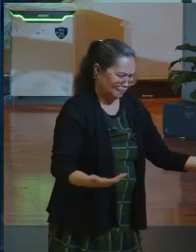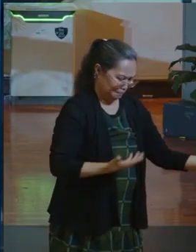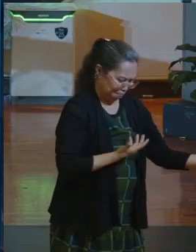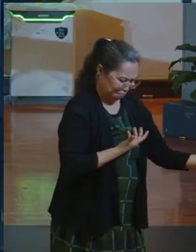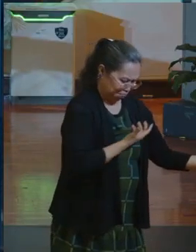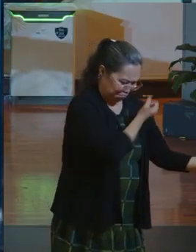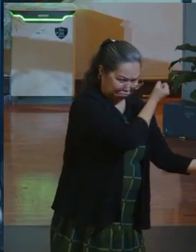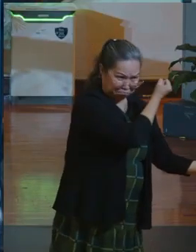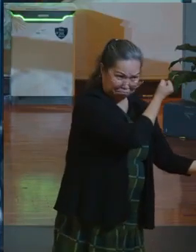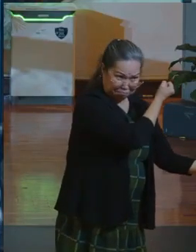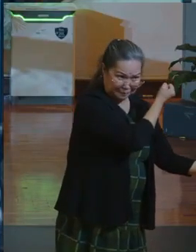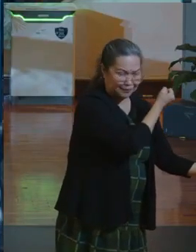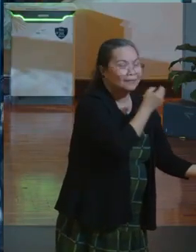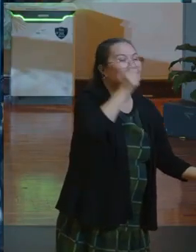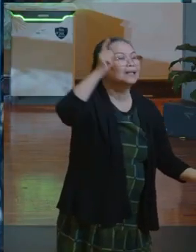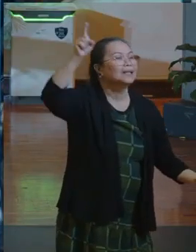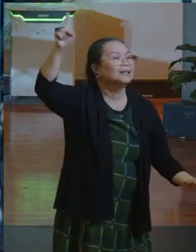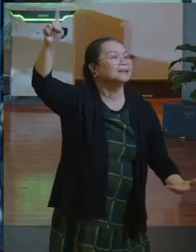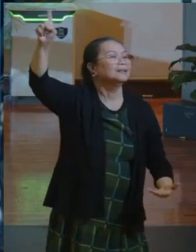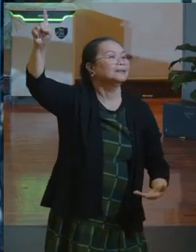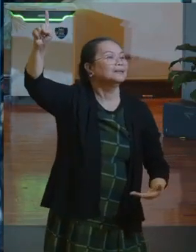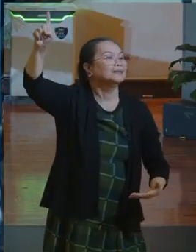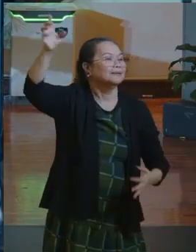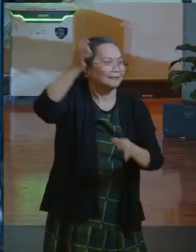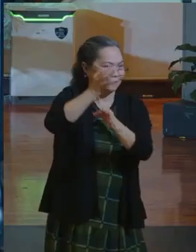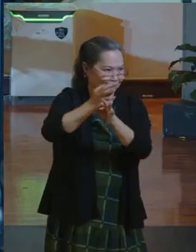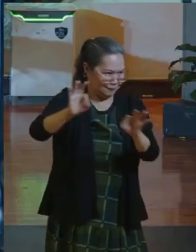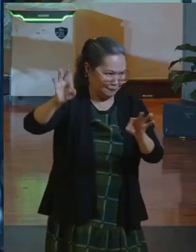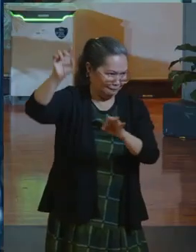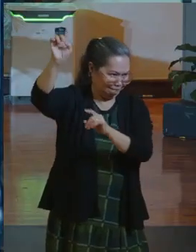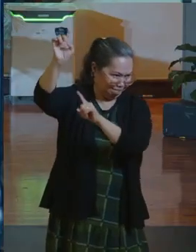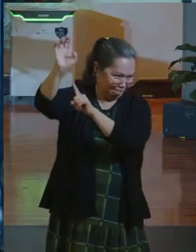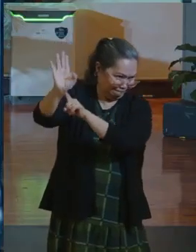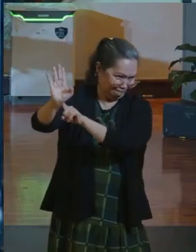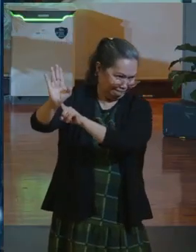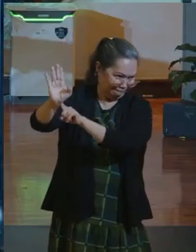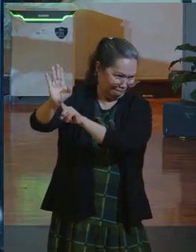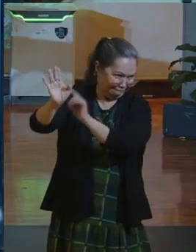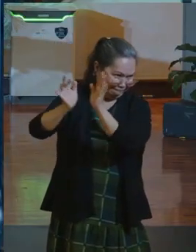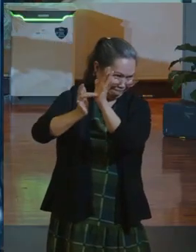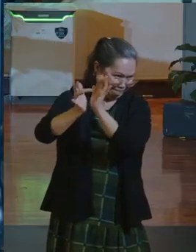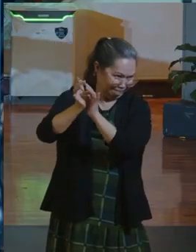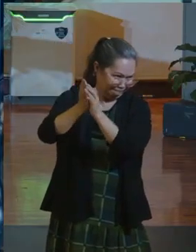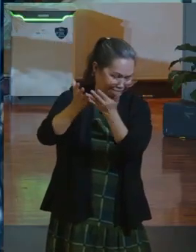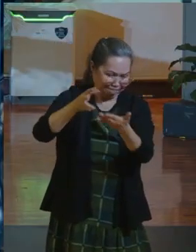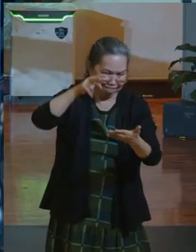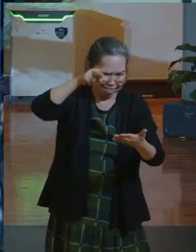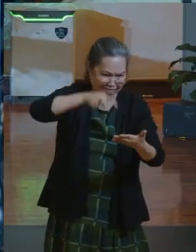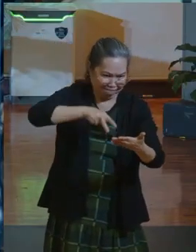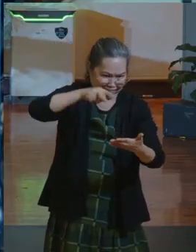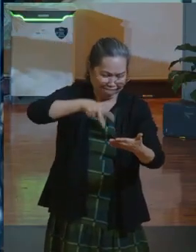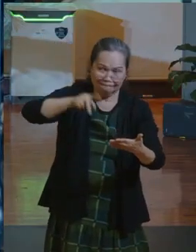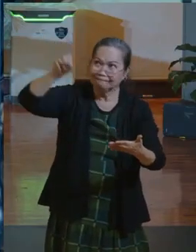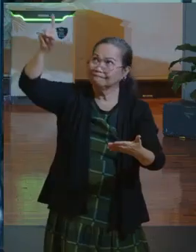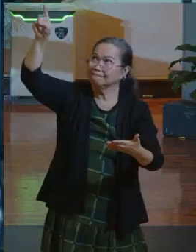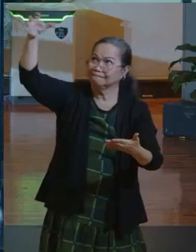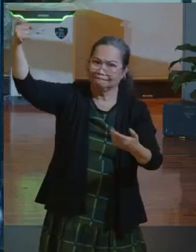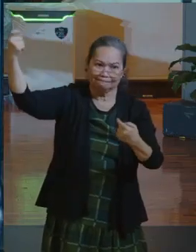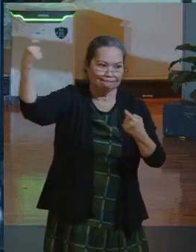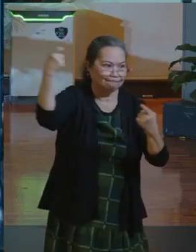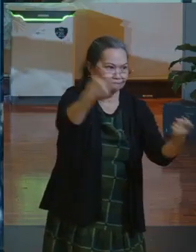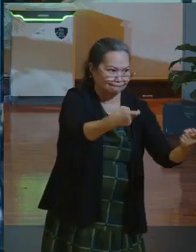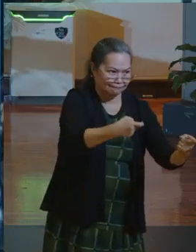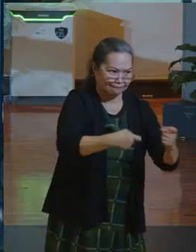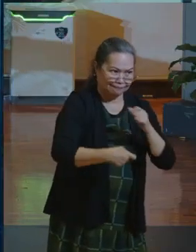nila. Ang pananampalatayang nagliligtas, alam natin, galing sa Scripture, ito ay gift of God, not